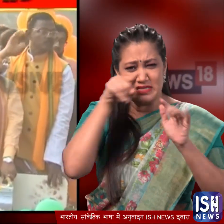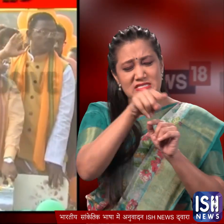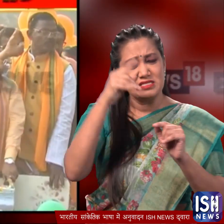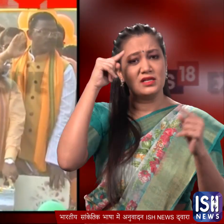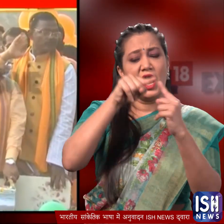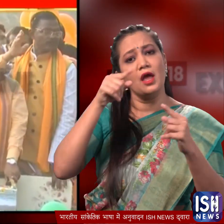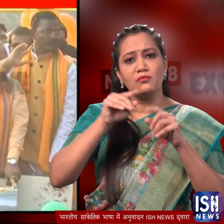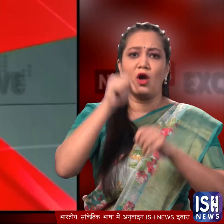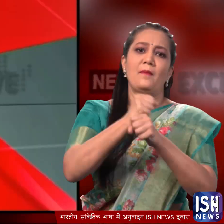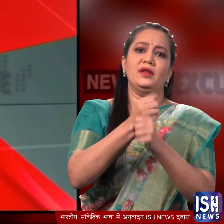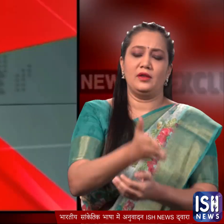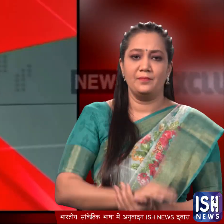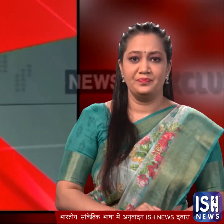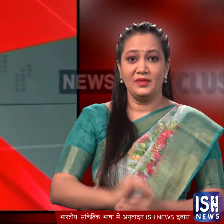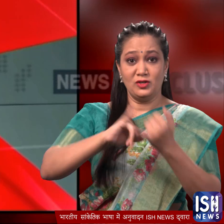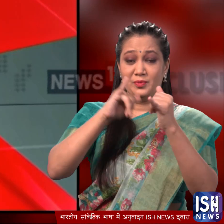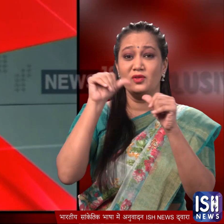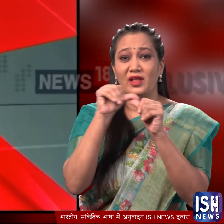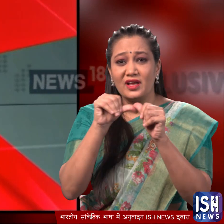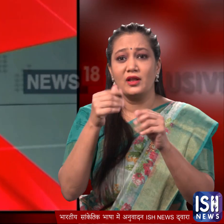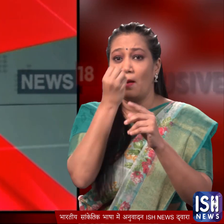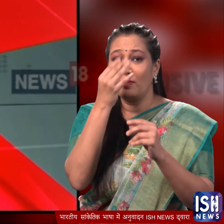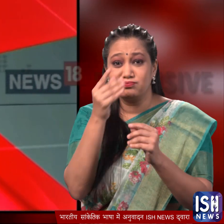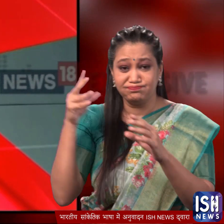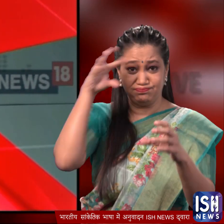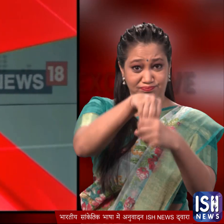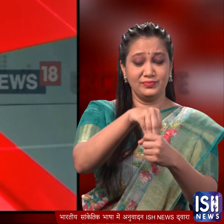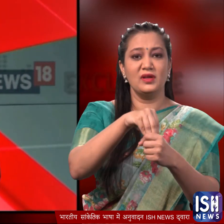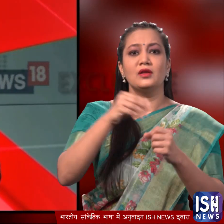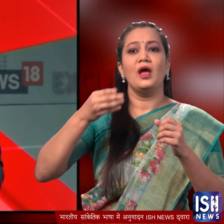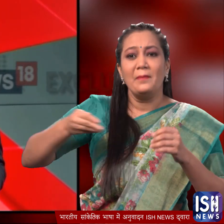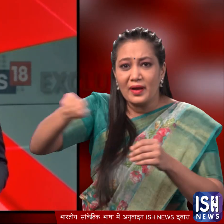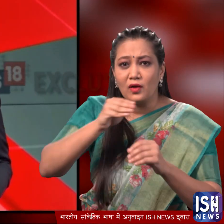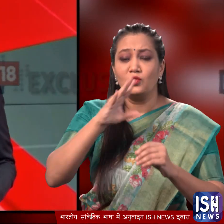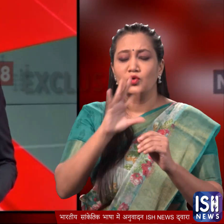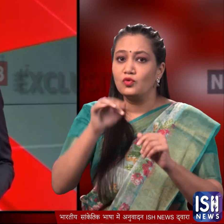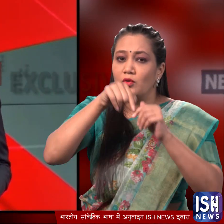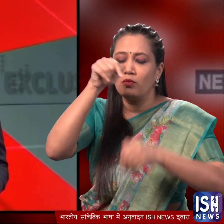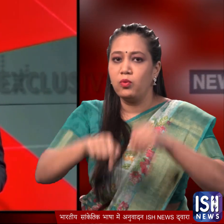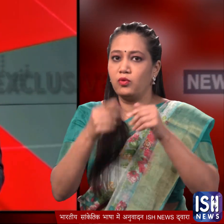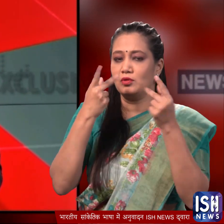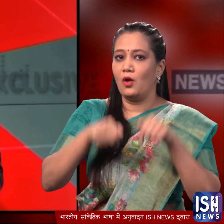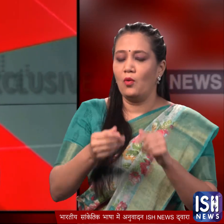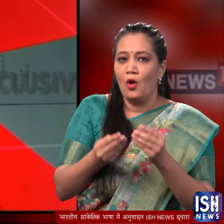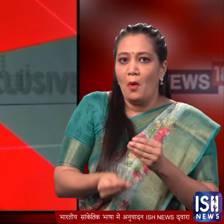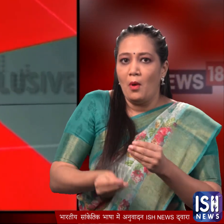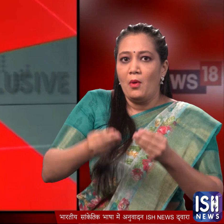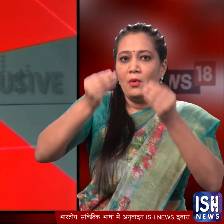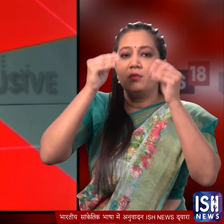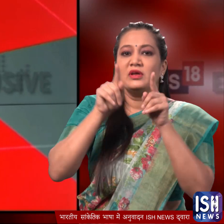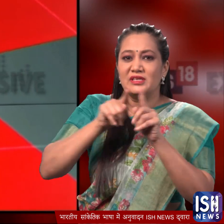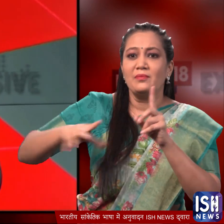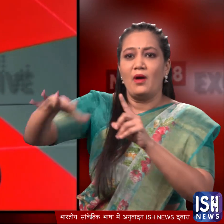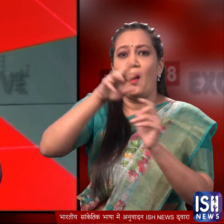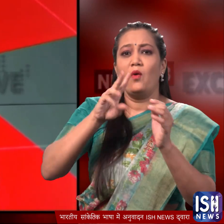सरकार बनाना चाहती है। सौभाग्य की बात यह कि शुवेंदु अधिकारी के बीजेपी में शामिल होने के बाद पश्चिम बंगाल का असली चुनावी घमासान पूर्व और